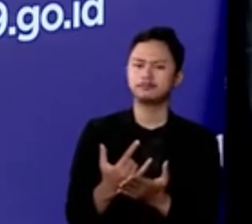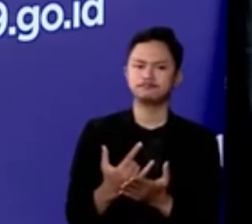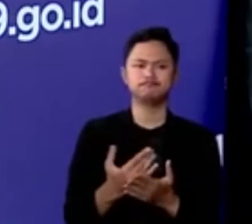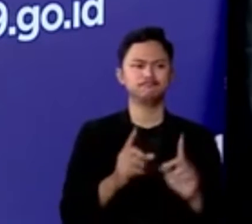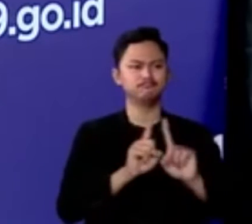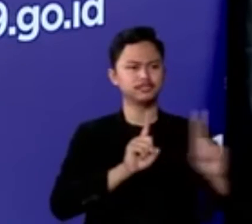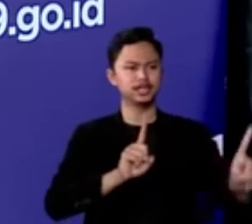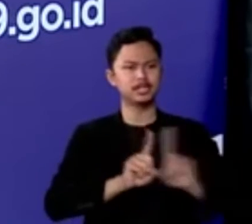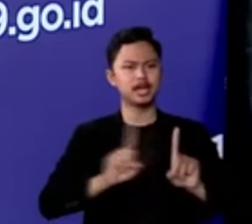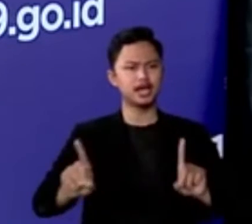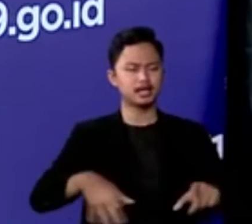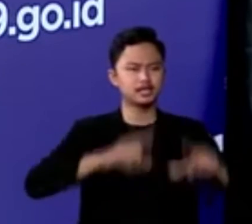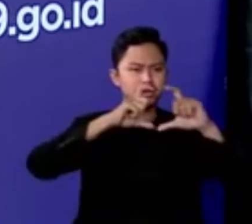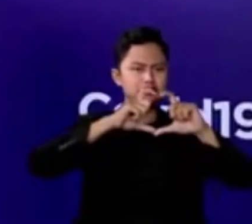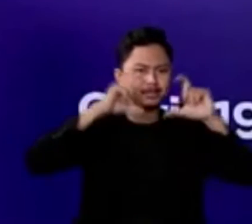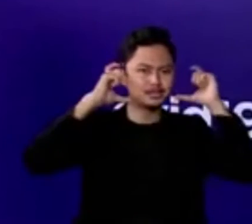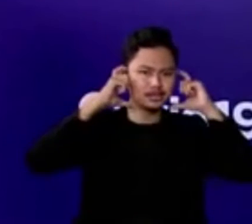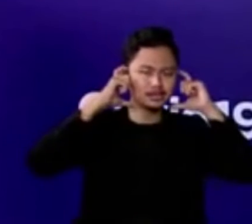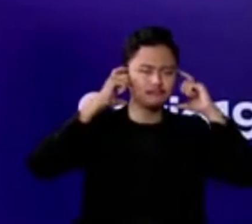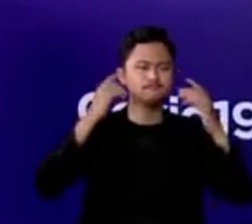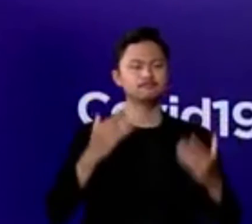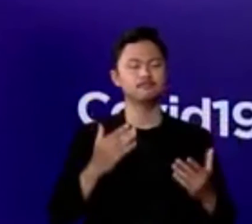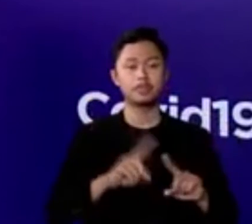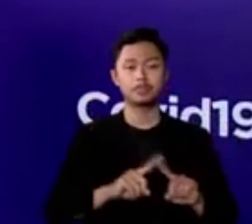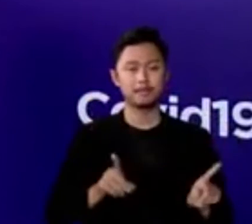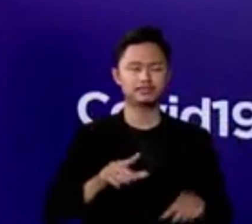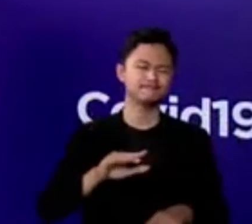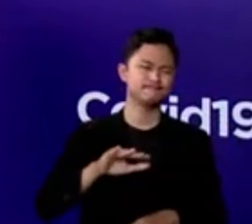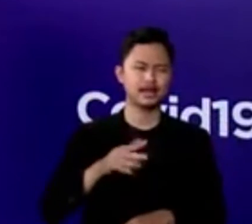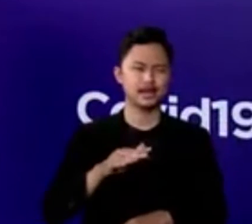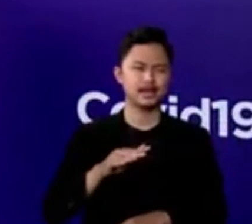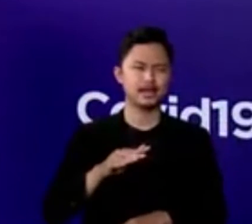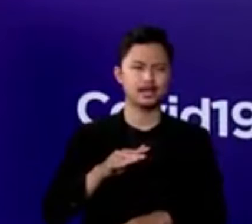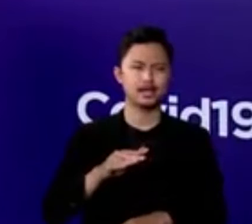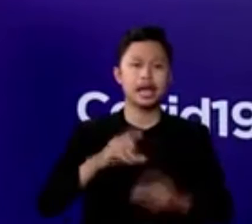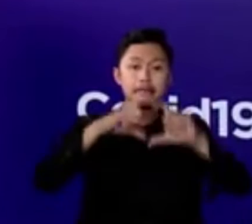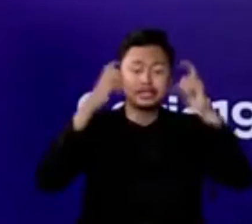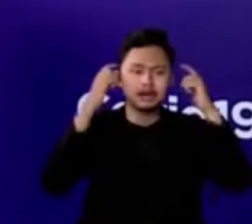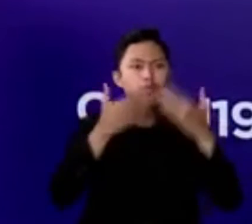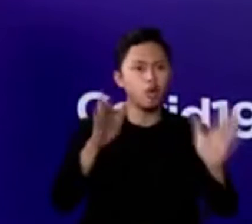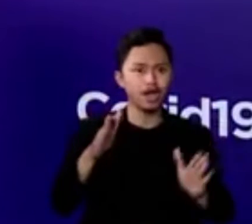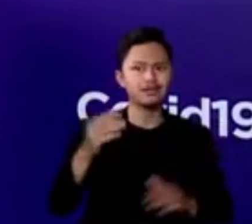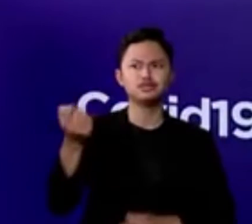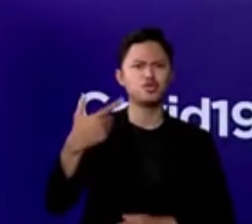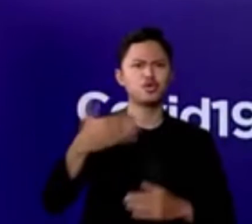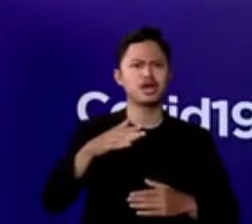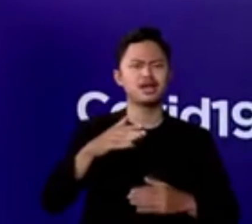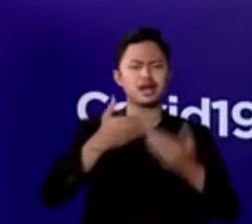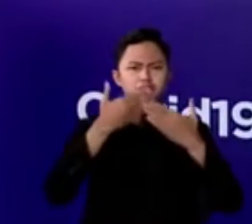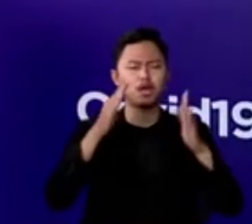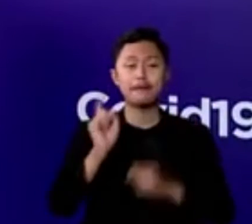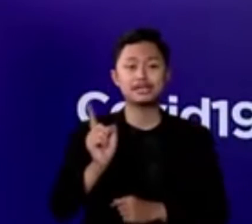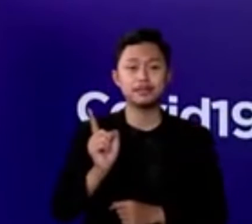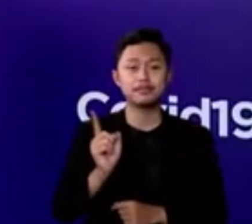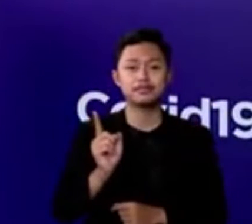jaga jarak pakai masker gitu kan Nah tapi terkadang juga kita disuruh buka masker ini Agan juga masih supaya